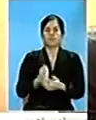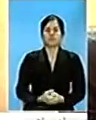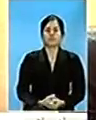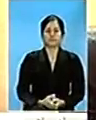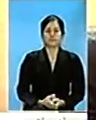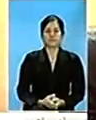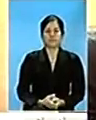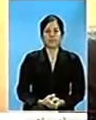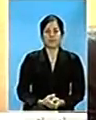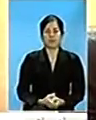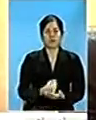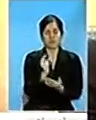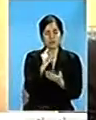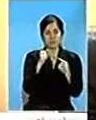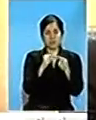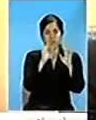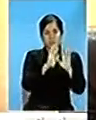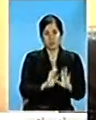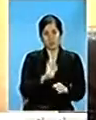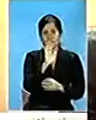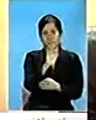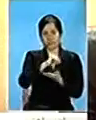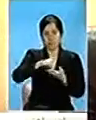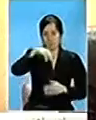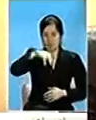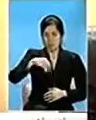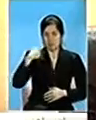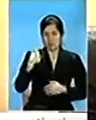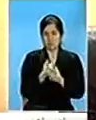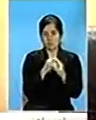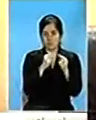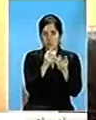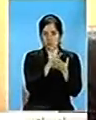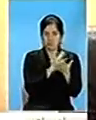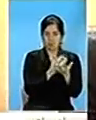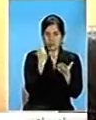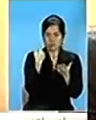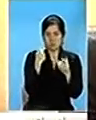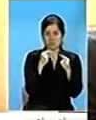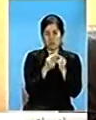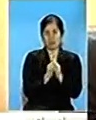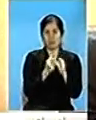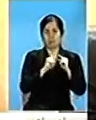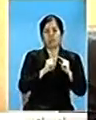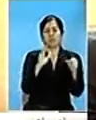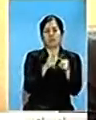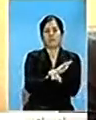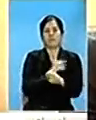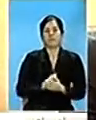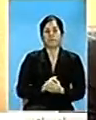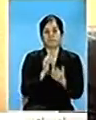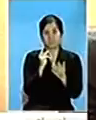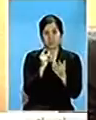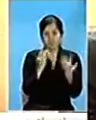าขณะที่ธรรมชาติของสถาบันพระปกเกล้ามีความเป็นวิชาการมากการบูรณาการสองสิ่งนี้เข้าห